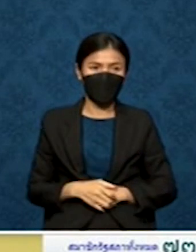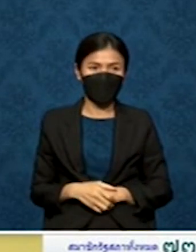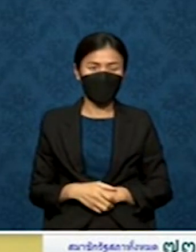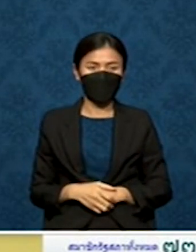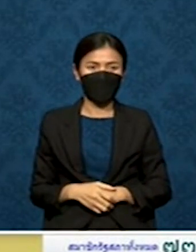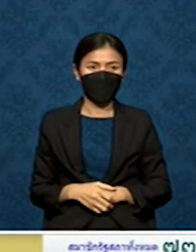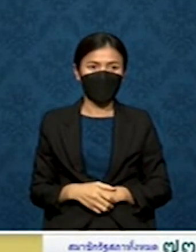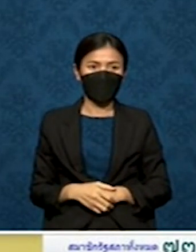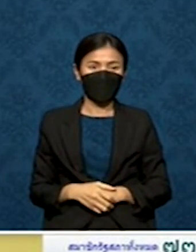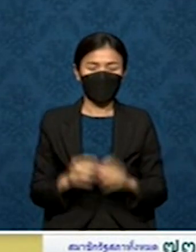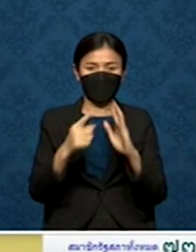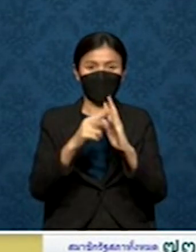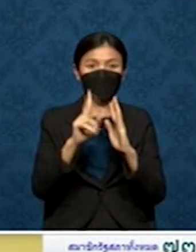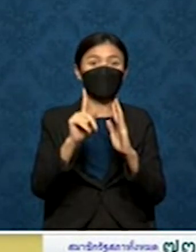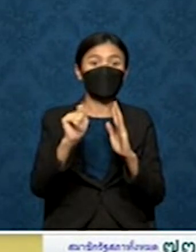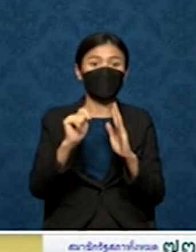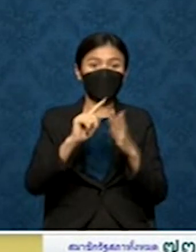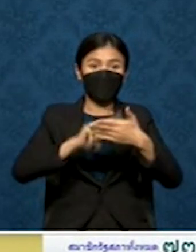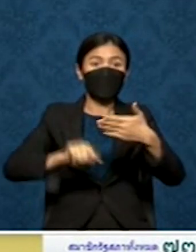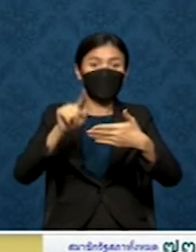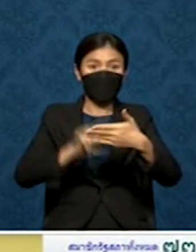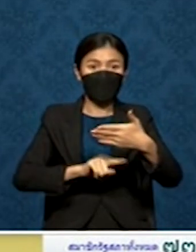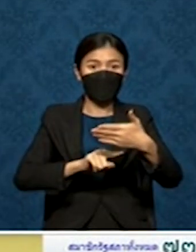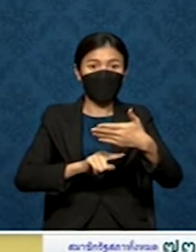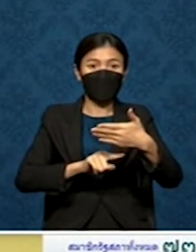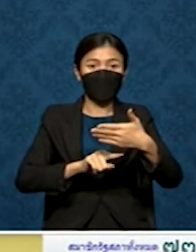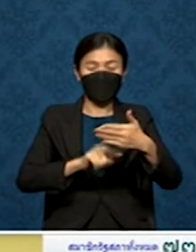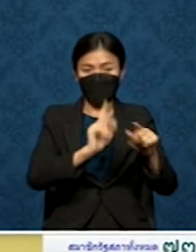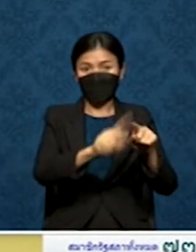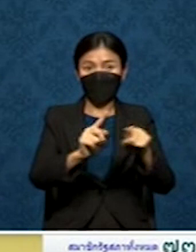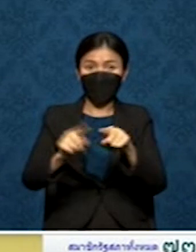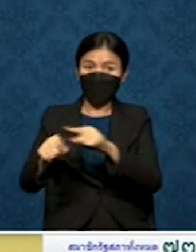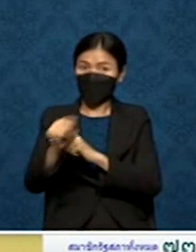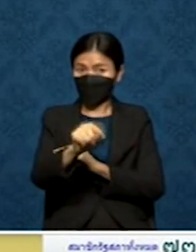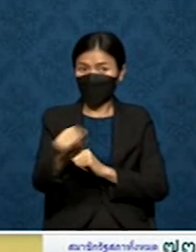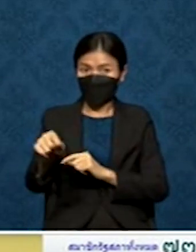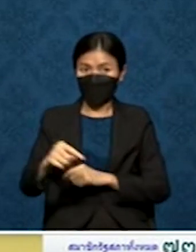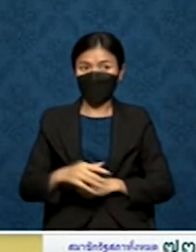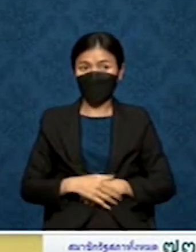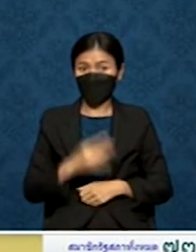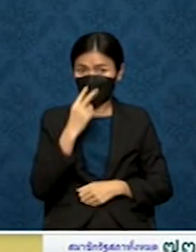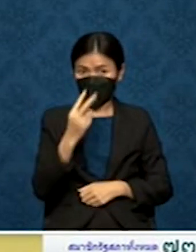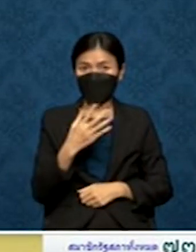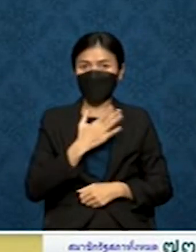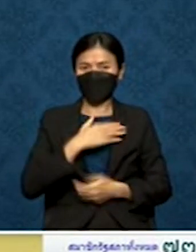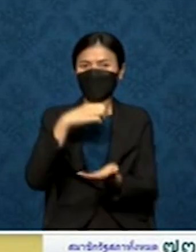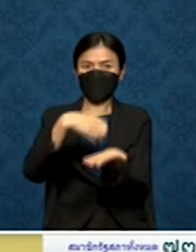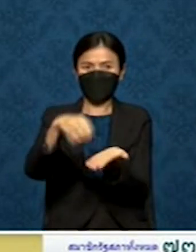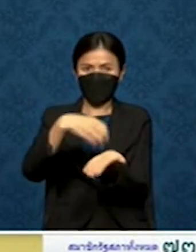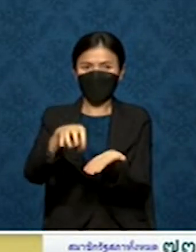ส่วนเขตเลือกตั้งทั้งหลายเนี่ยข้อมูลตรงนี้นะฮะผมขออนุญาตนำเรียนเพื่อเป็นข้อมูลเฉ